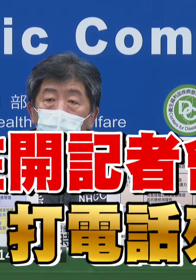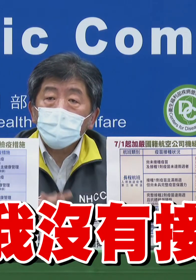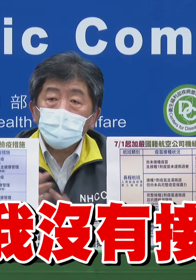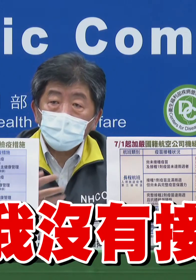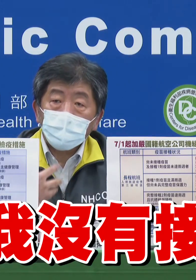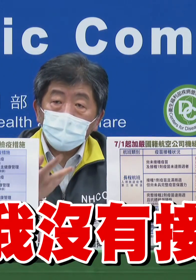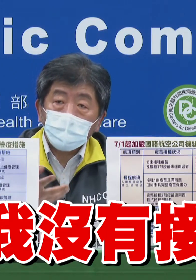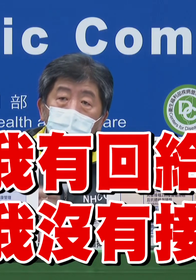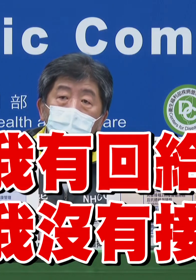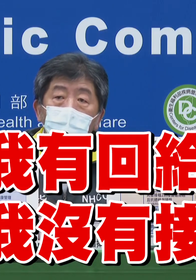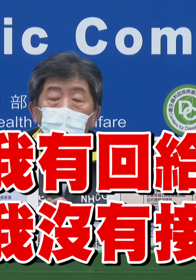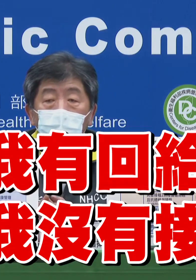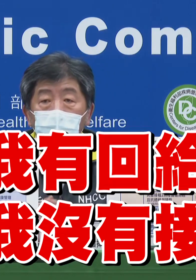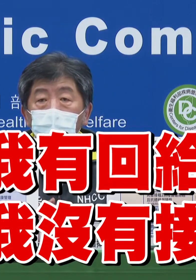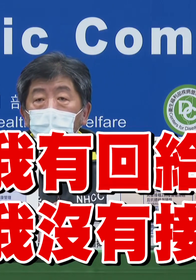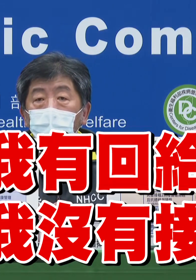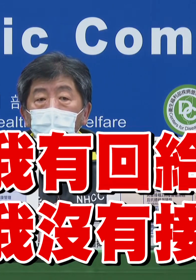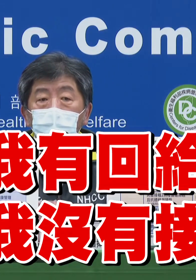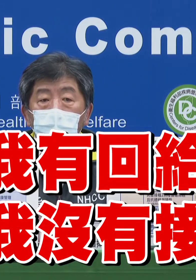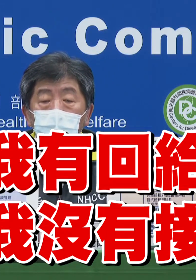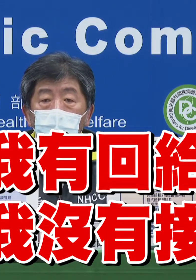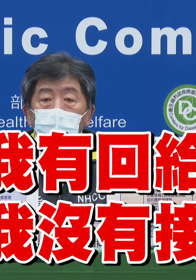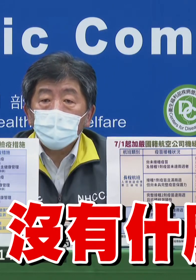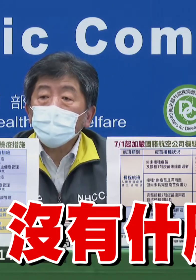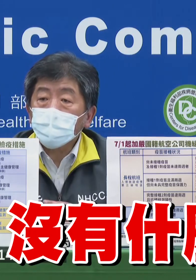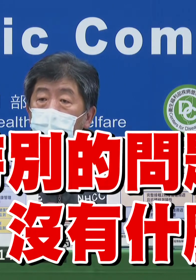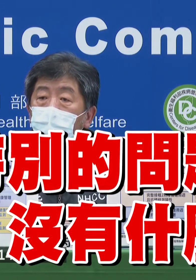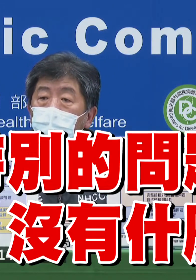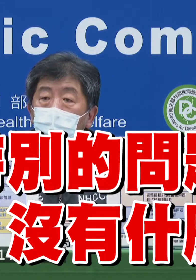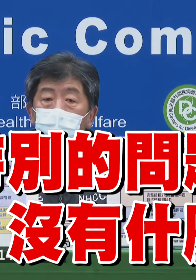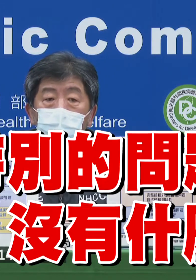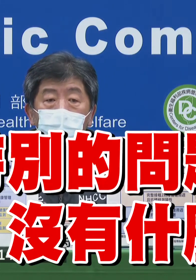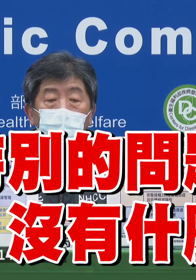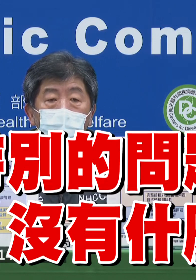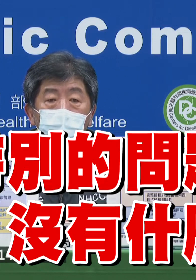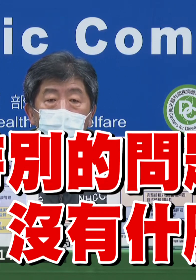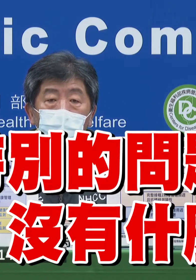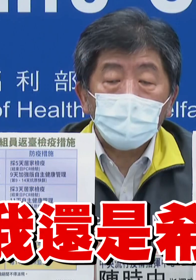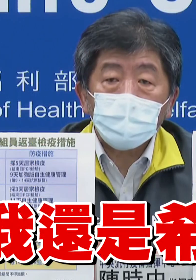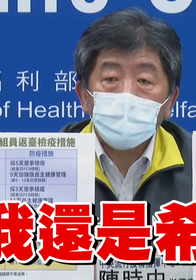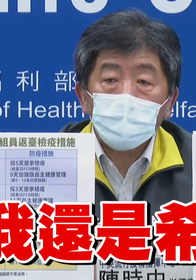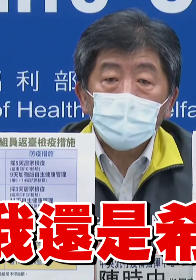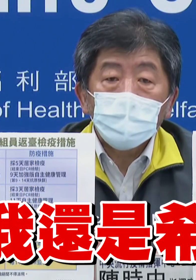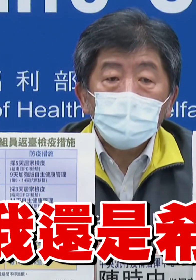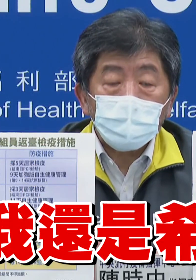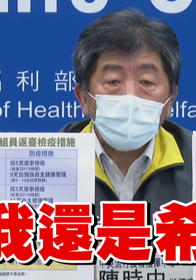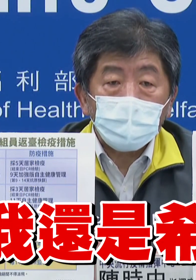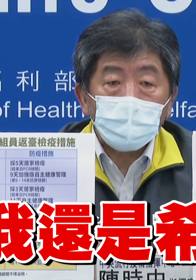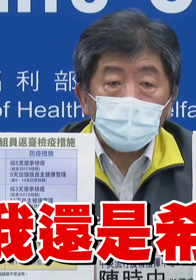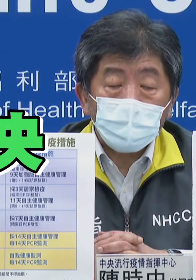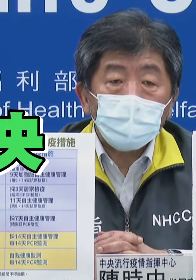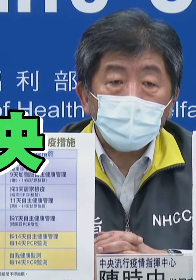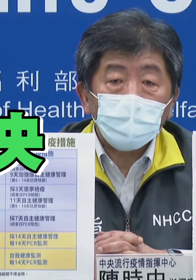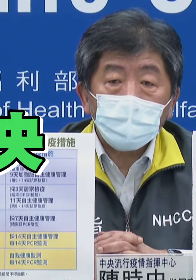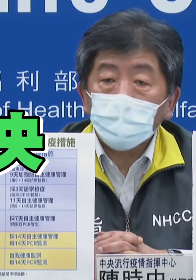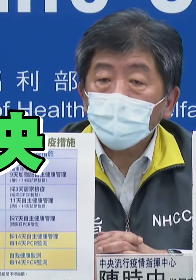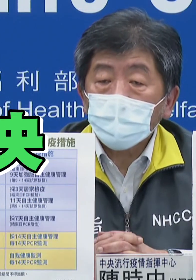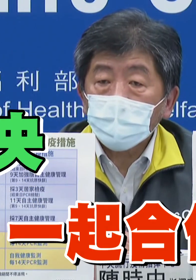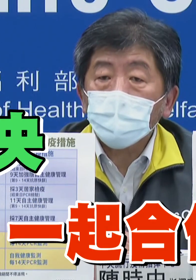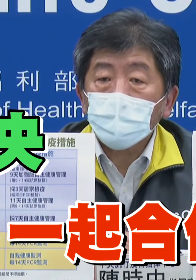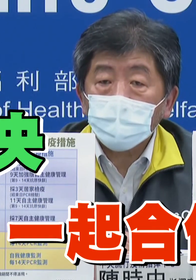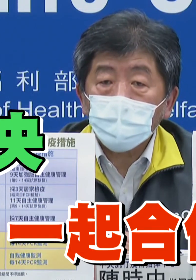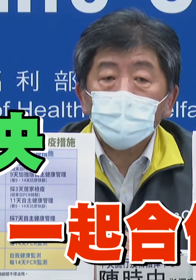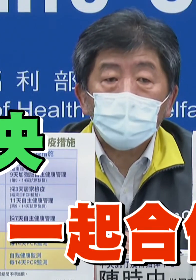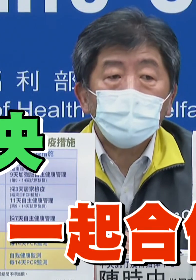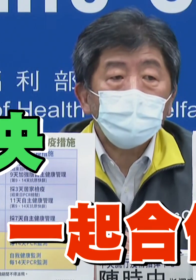电话来，我没有接到，我刚刚有回给他哈，那没有什么特别的问题了哈，那我还是希望大家中央地方要